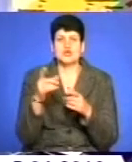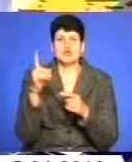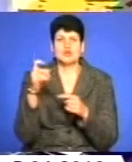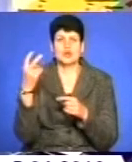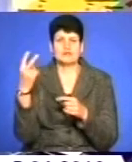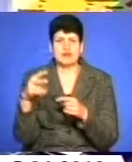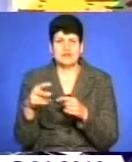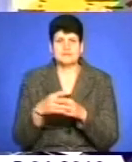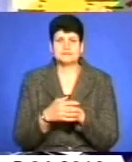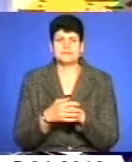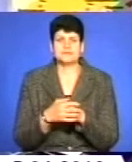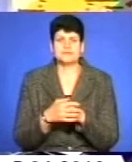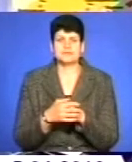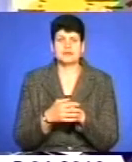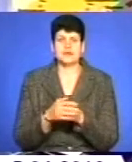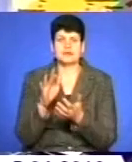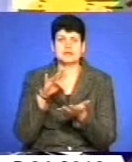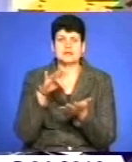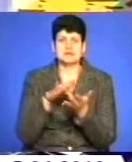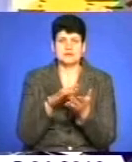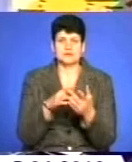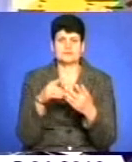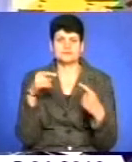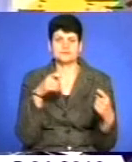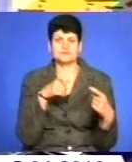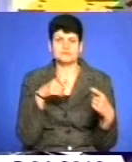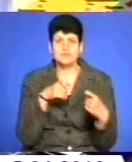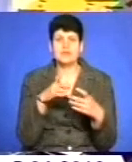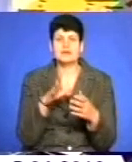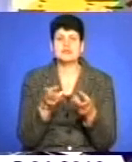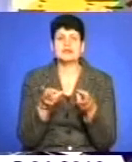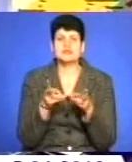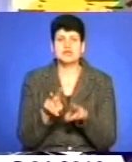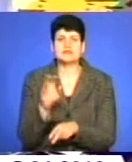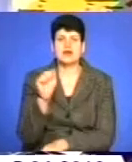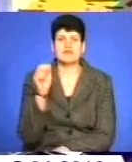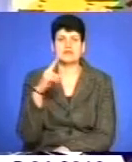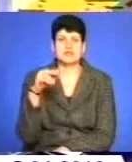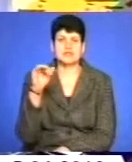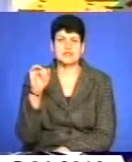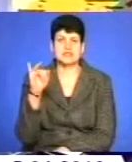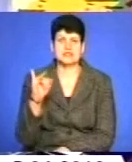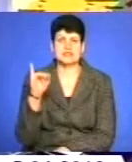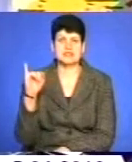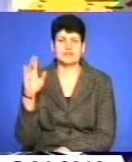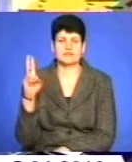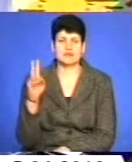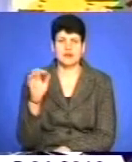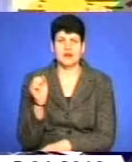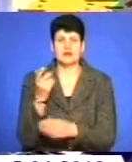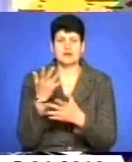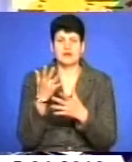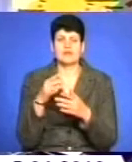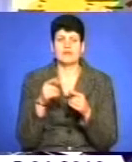мм. Епіцентром збройного протистояння впродовж березня залишається Авдіївка, де у певні проміжки